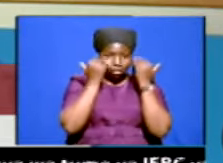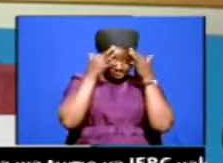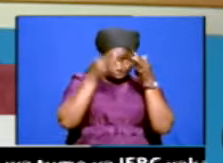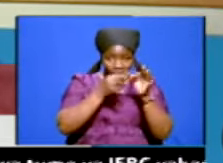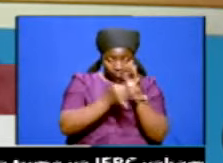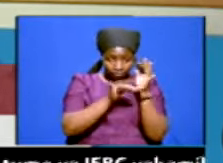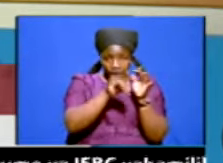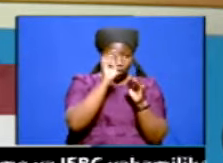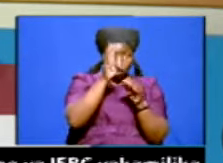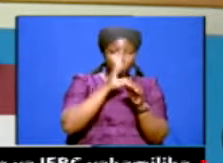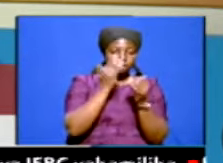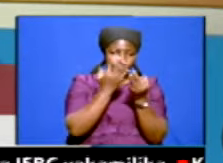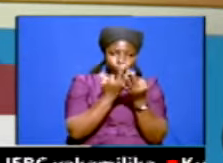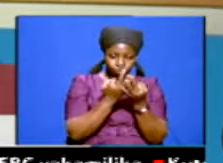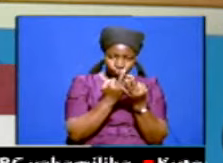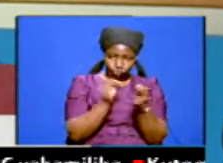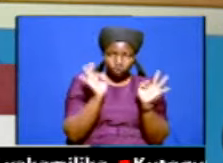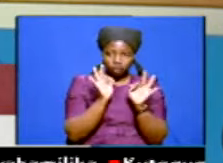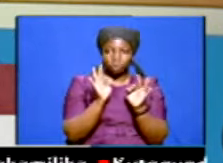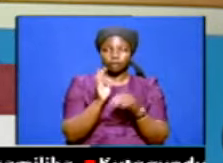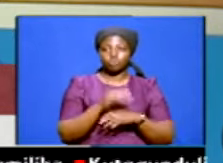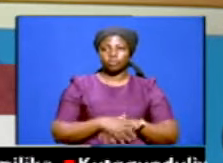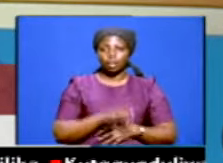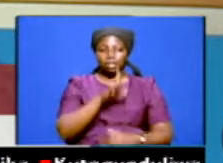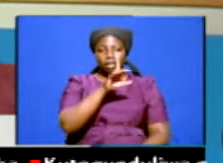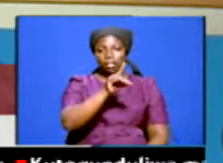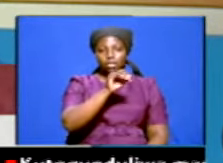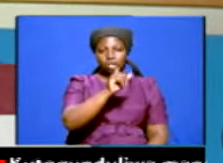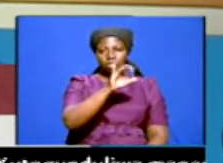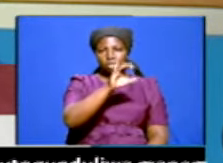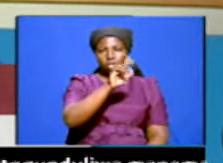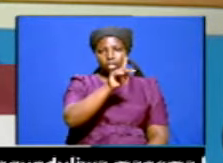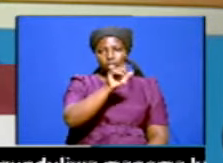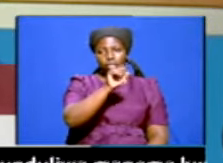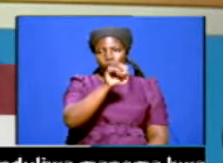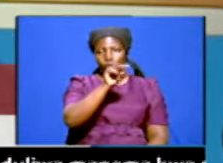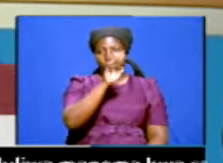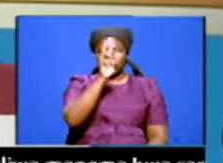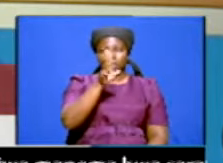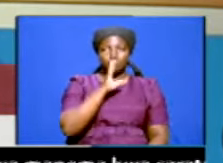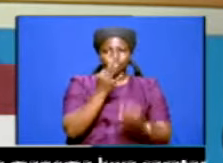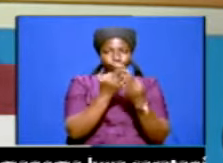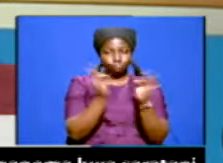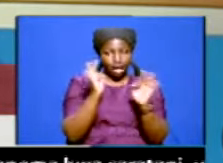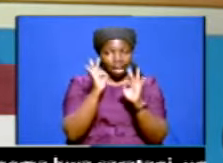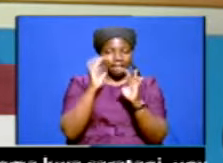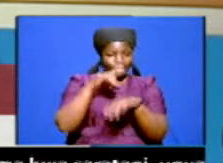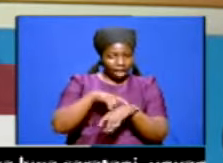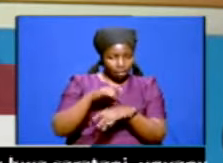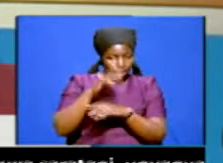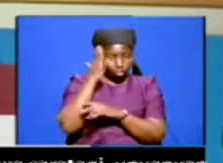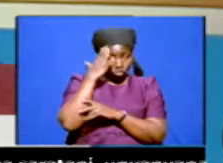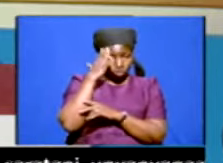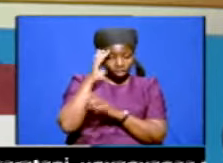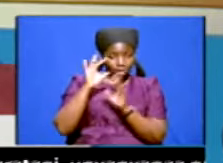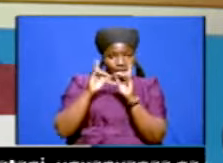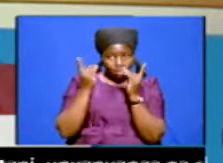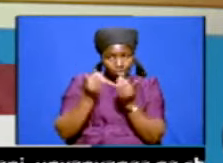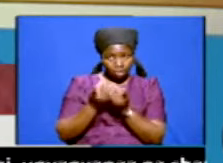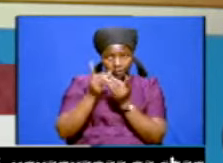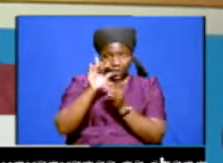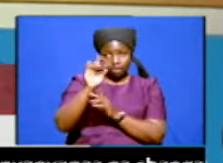Kimilu alisema mshtakiwa Dickson Njanja Mararo ataachiliwa hadi kubainika kwamba idara ya upelelezi wa